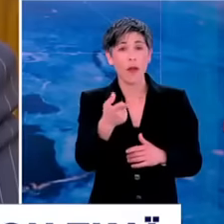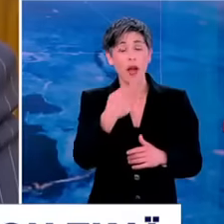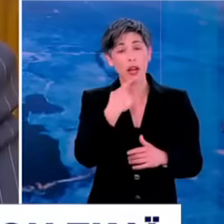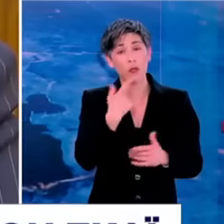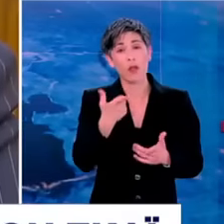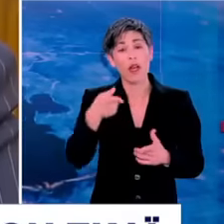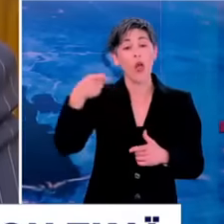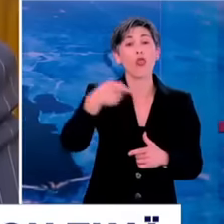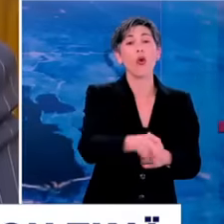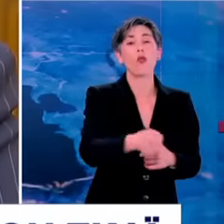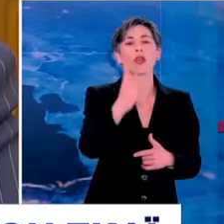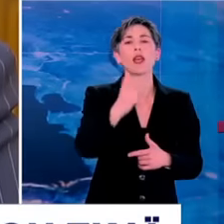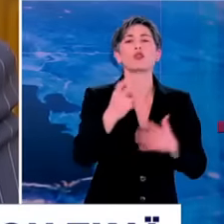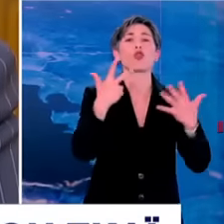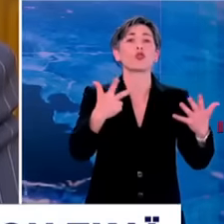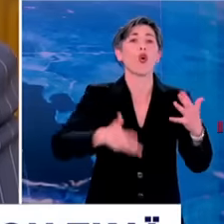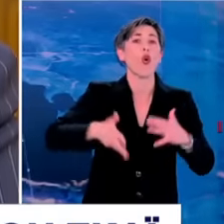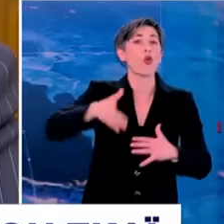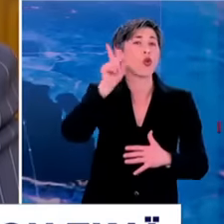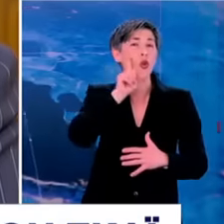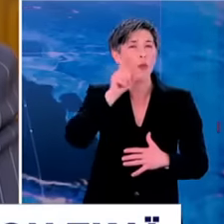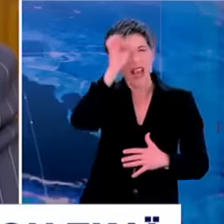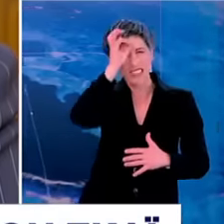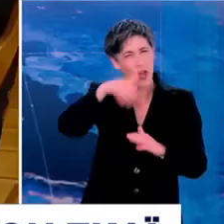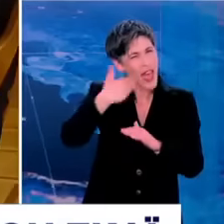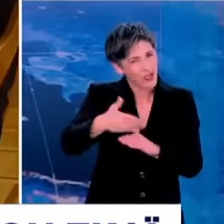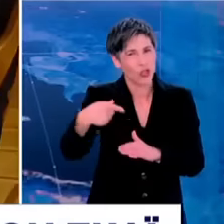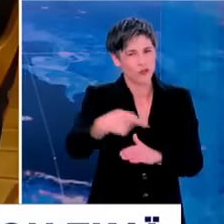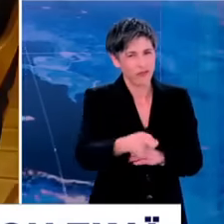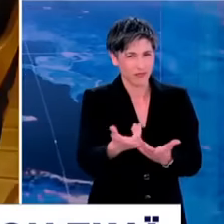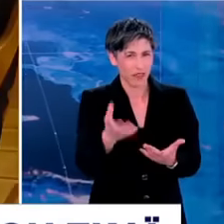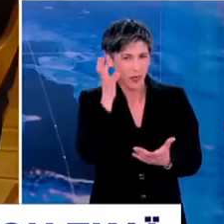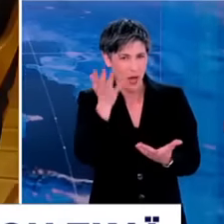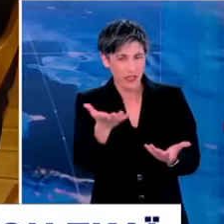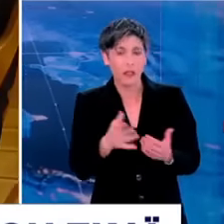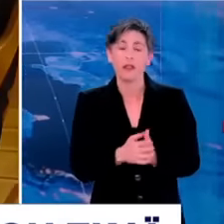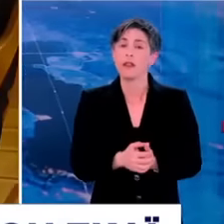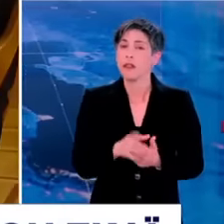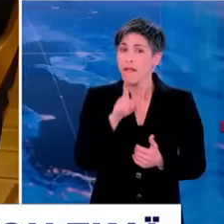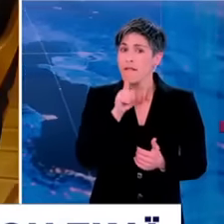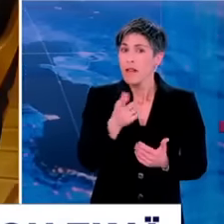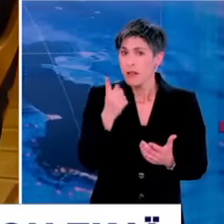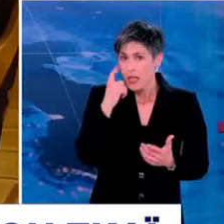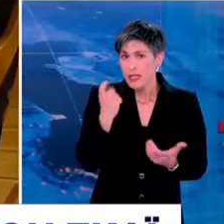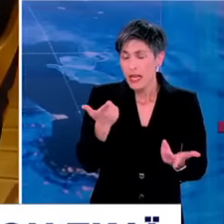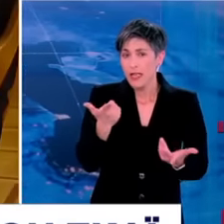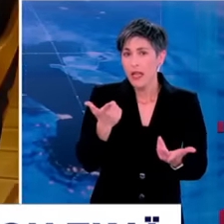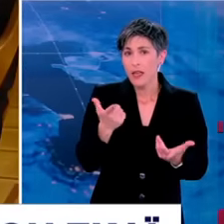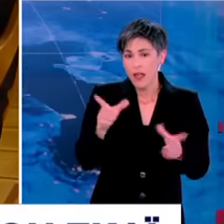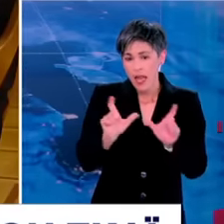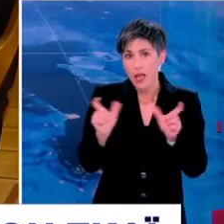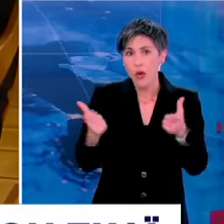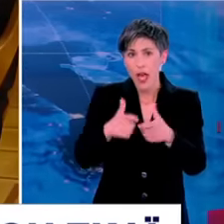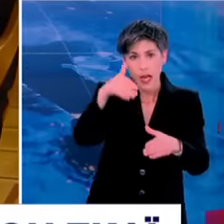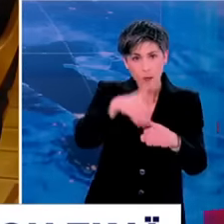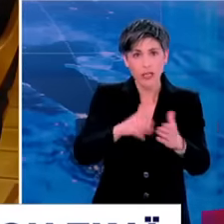της 28χρονης Κυριακής, γιατί φυσικά γνωρίζετε και το πρόβλημα που έχουμε στο θέμα της